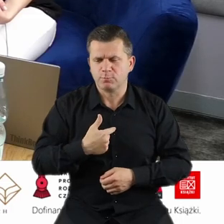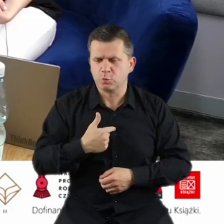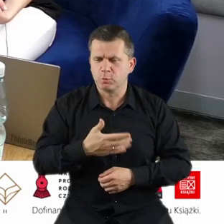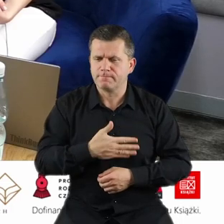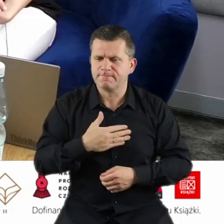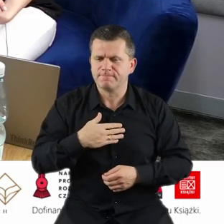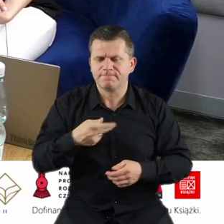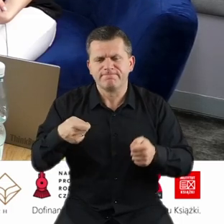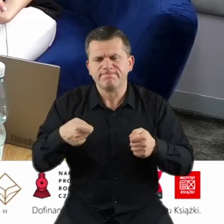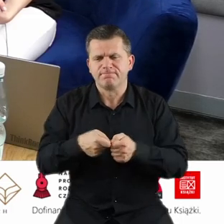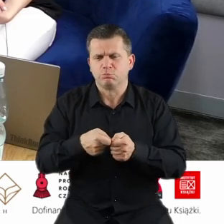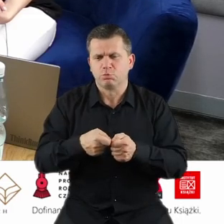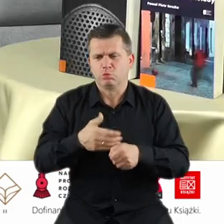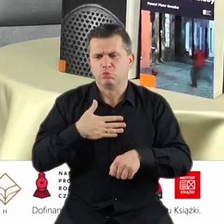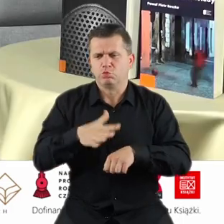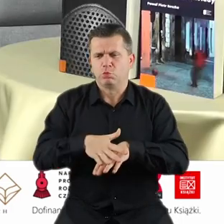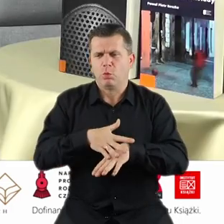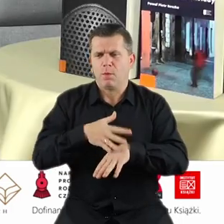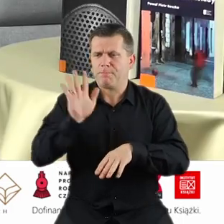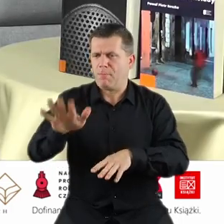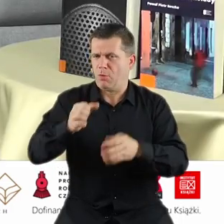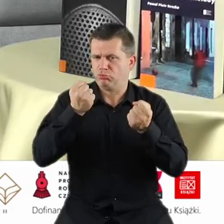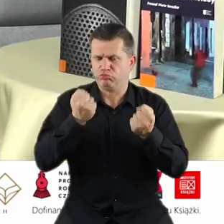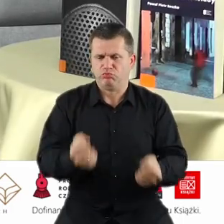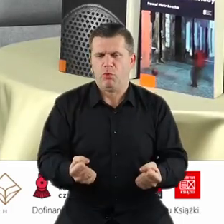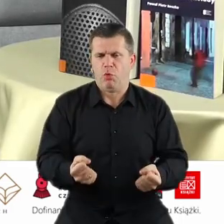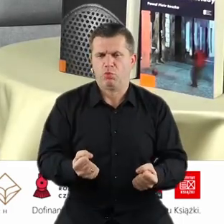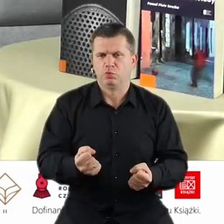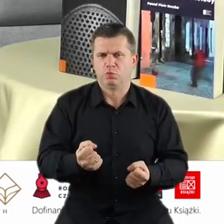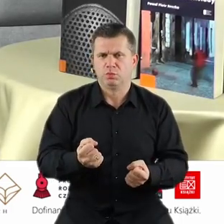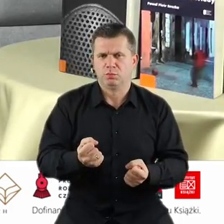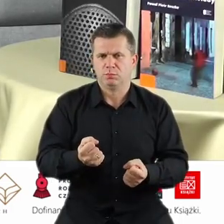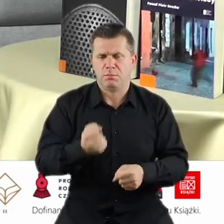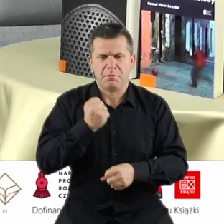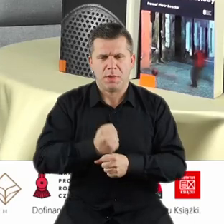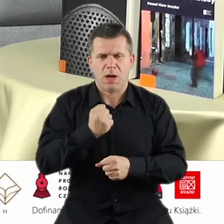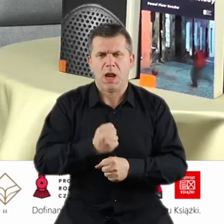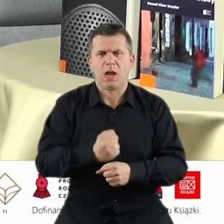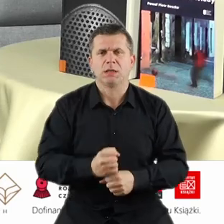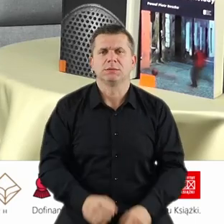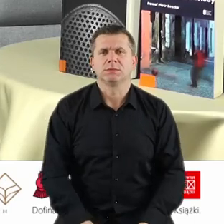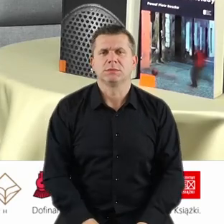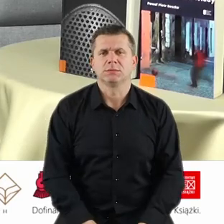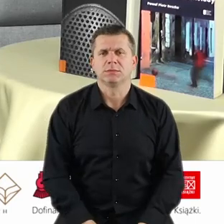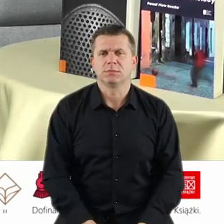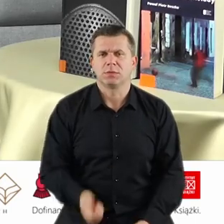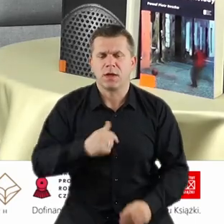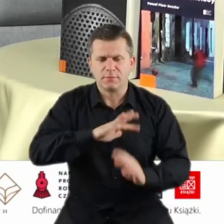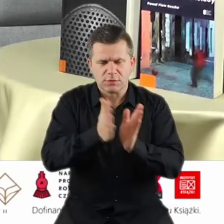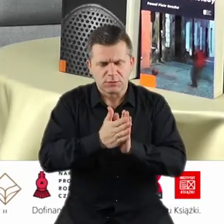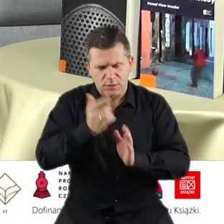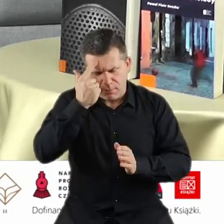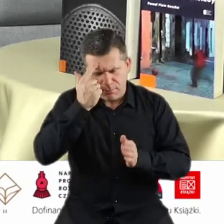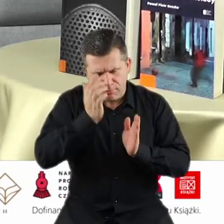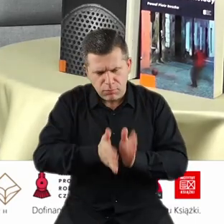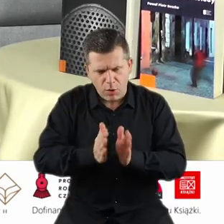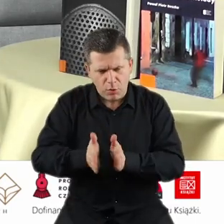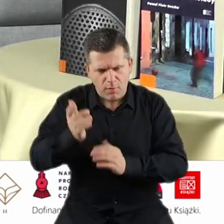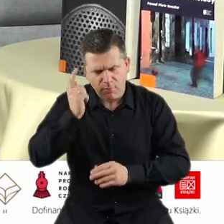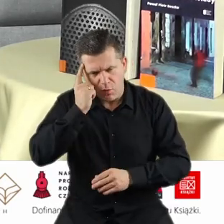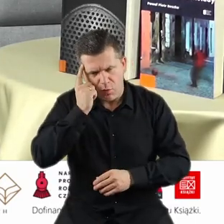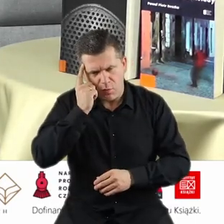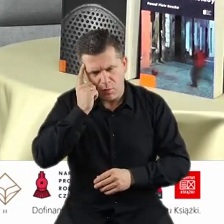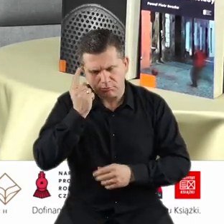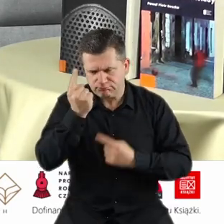stały mi się bliskie. Współczułem im, że mają taką ciężką, wymagającą pracę. Jak sobie to wszystko ułożyłem, uznałem, że